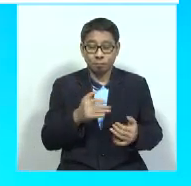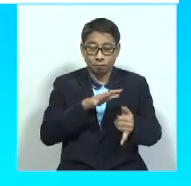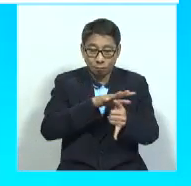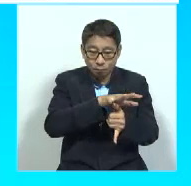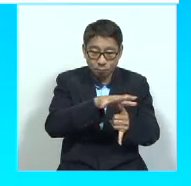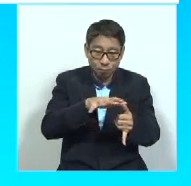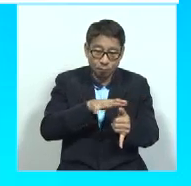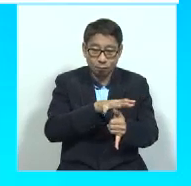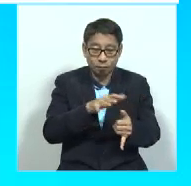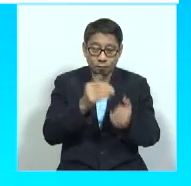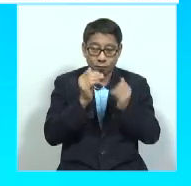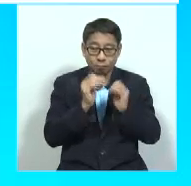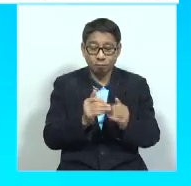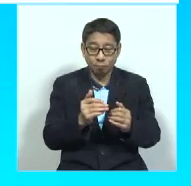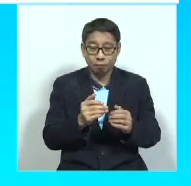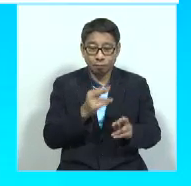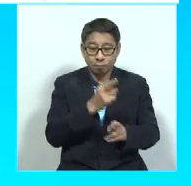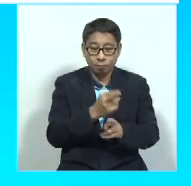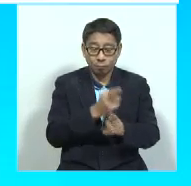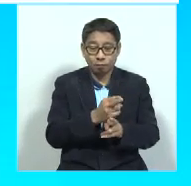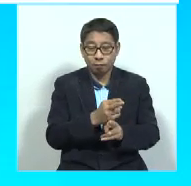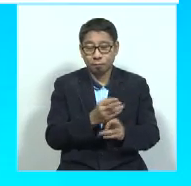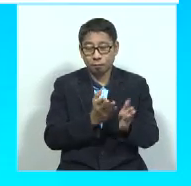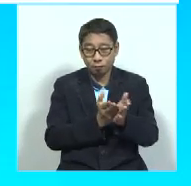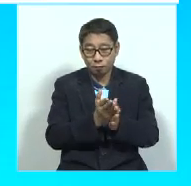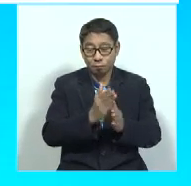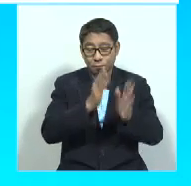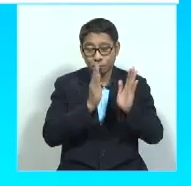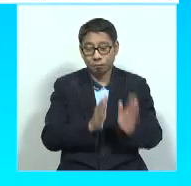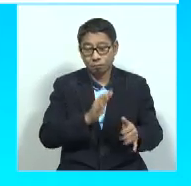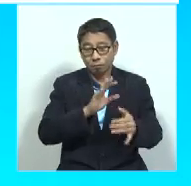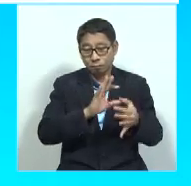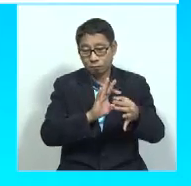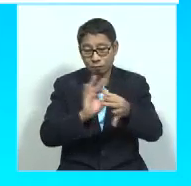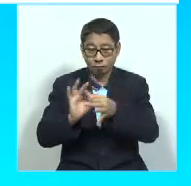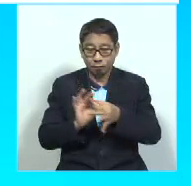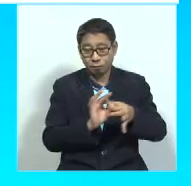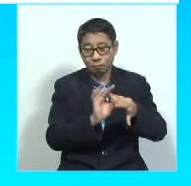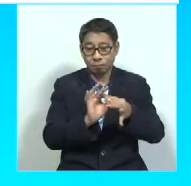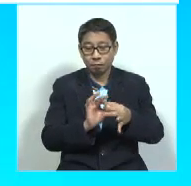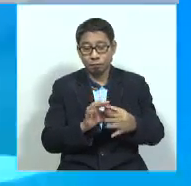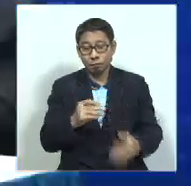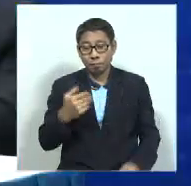และให้คุ้มครองรักษาสิทธิ์ของผู้ที่เกี่ยวข้องอยู่เสมอนะครับ